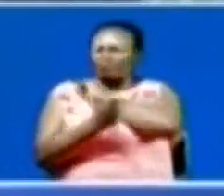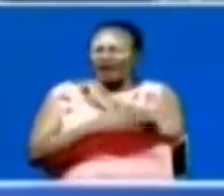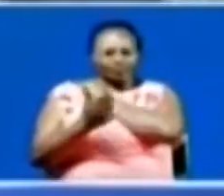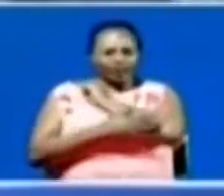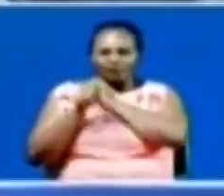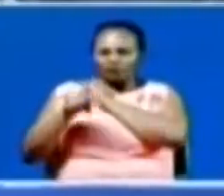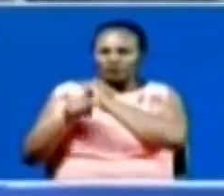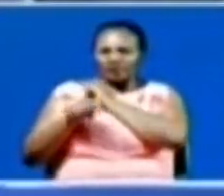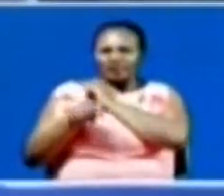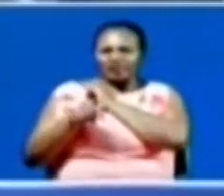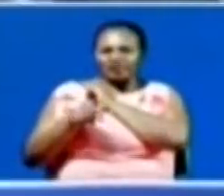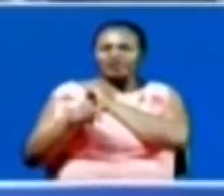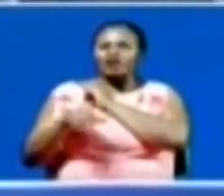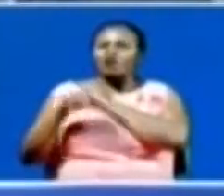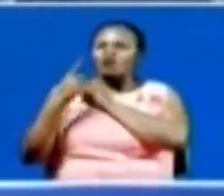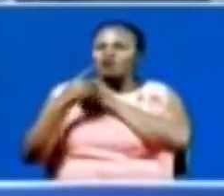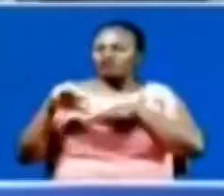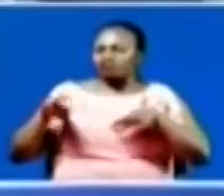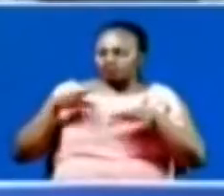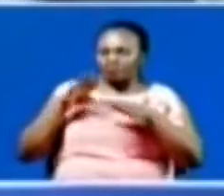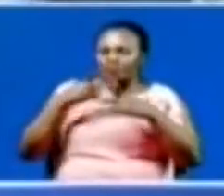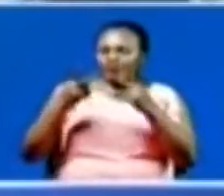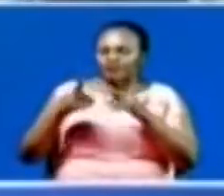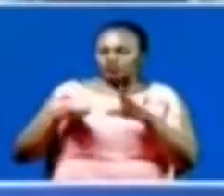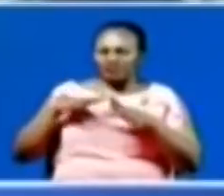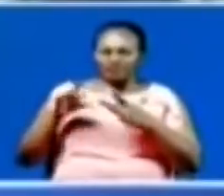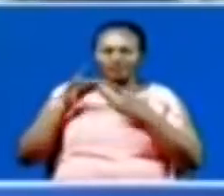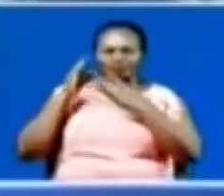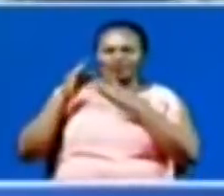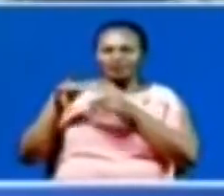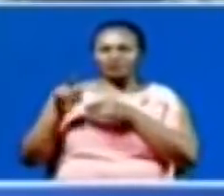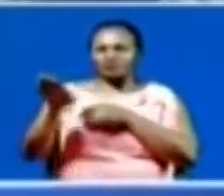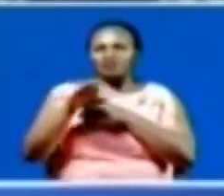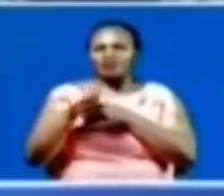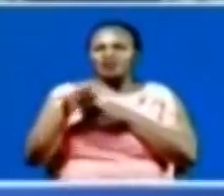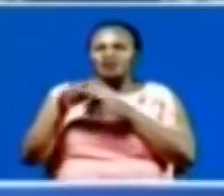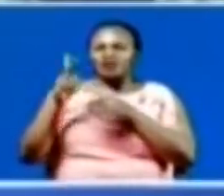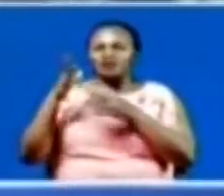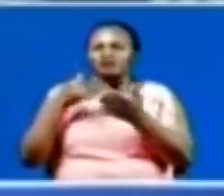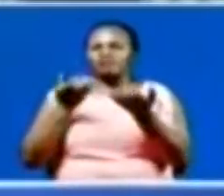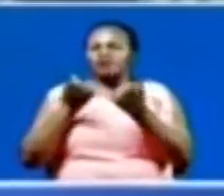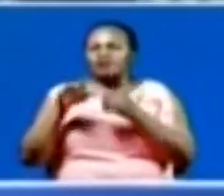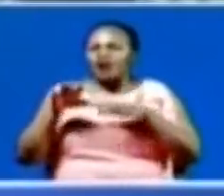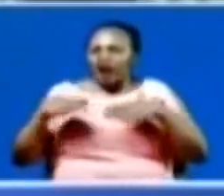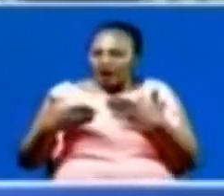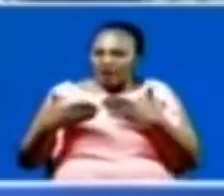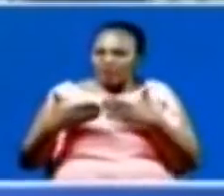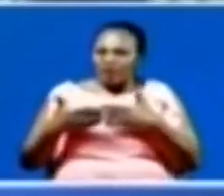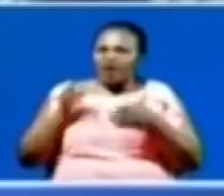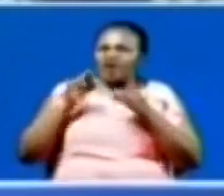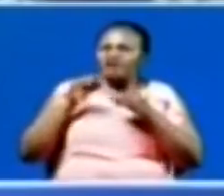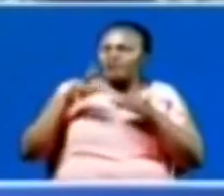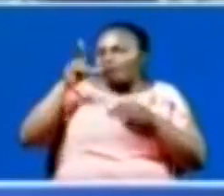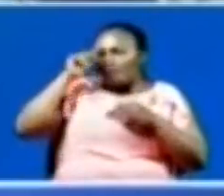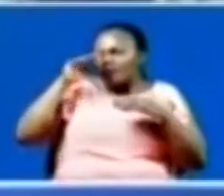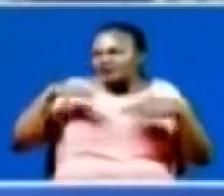Leo Nyali ni mji mmoja wa kifahari wa kuishi. Wananchi na mainvestor na watu wengine wataona namna gani hapa pwani kuko namna